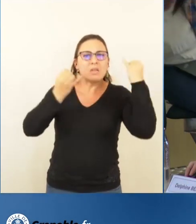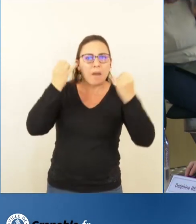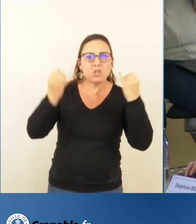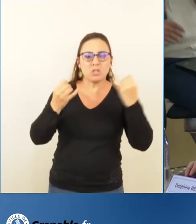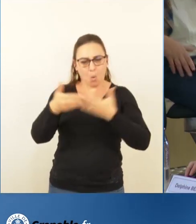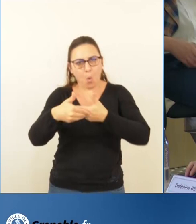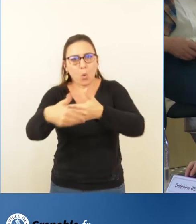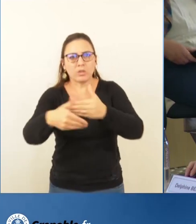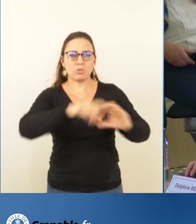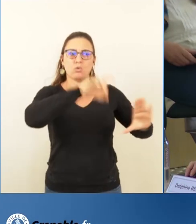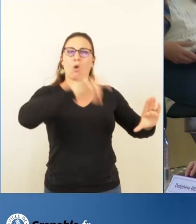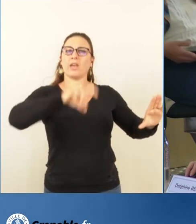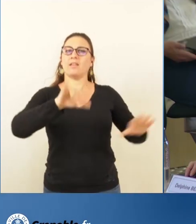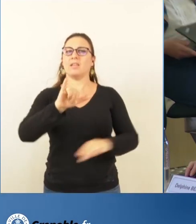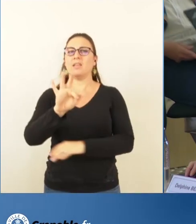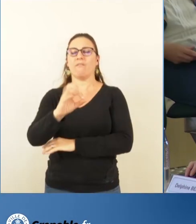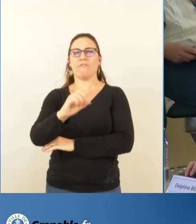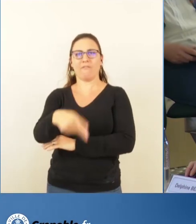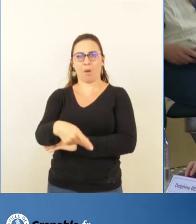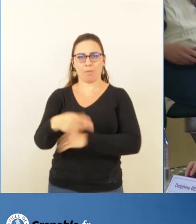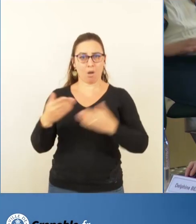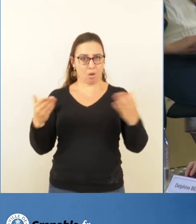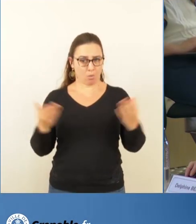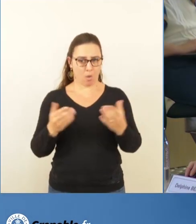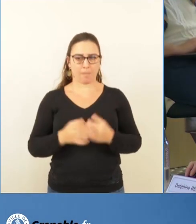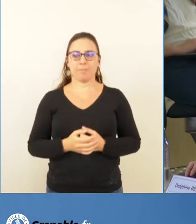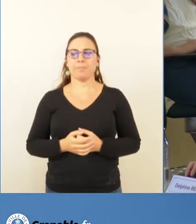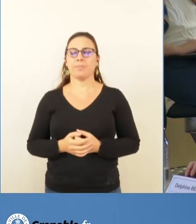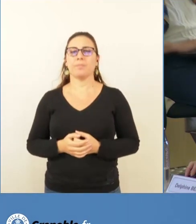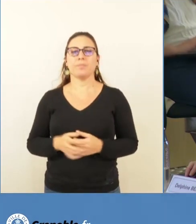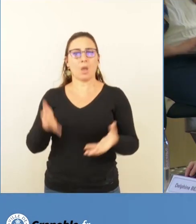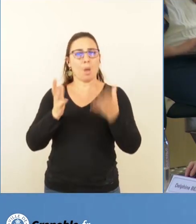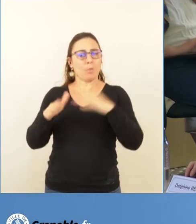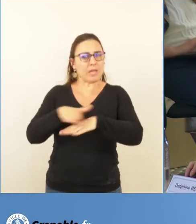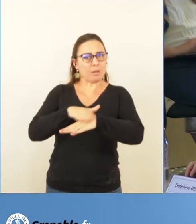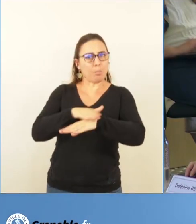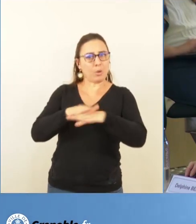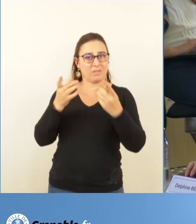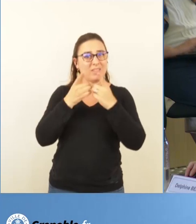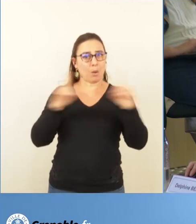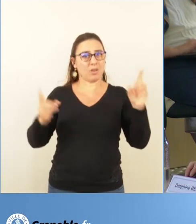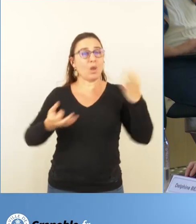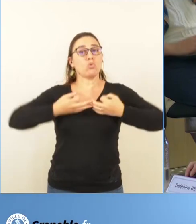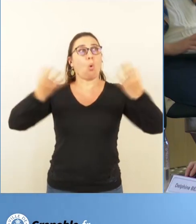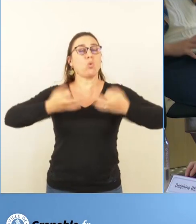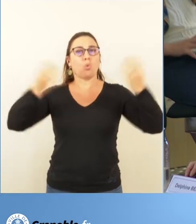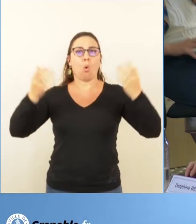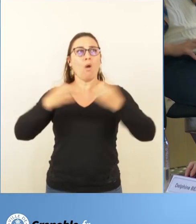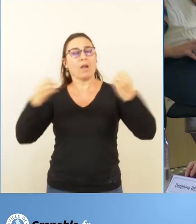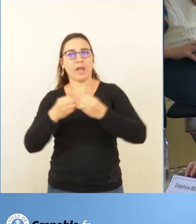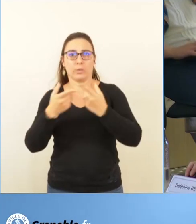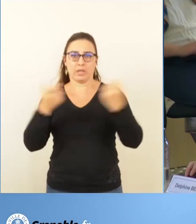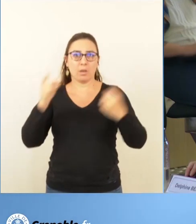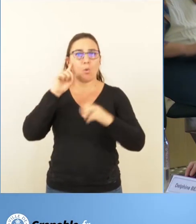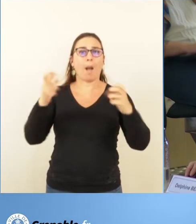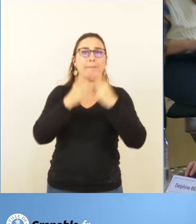cette enquête Ifop on trouve sans doute là une des raisons ou limites de la démocratisation culturelle puisque ni la baisse